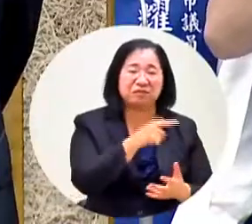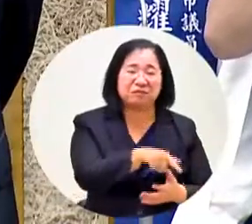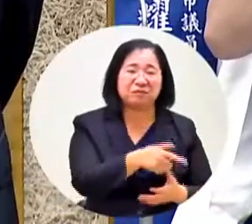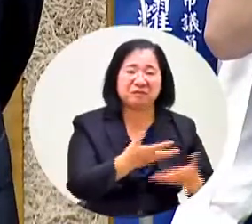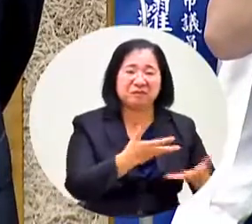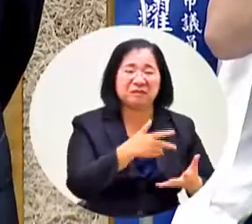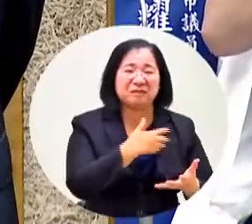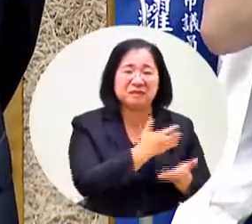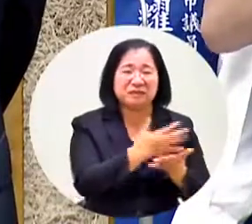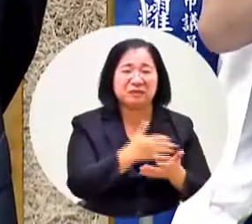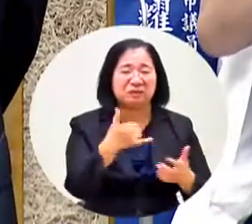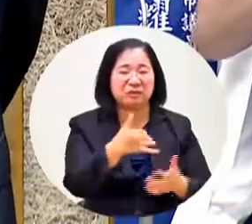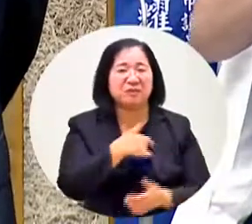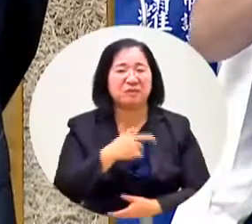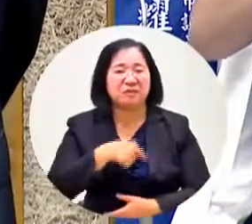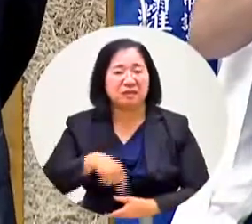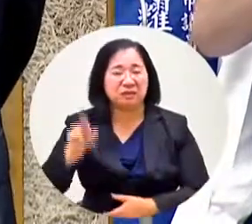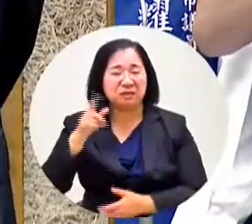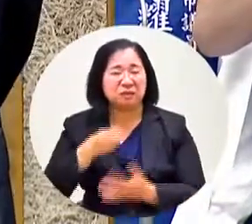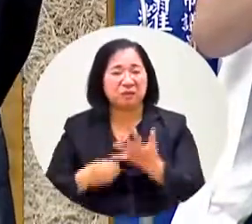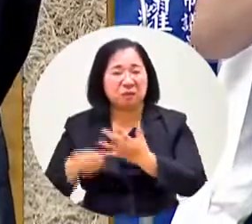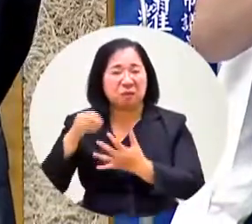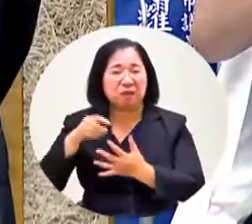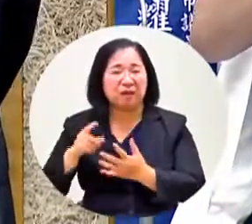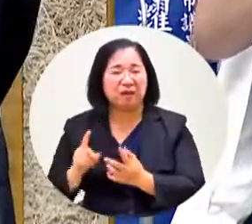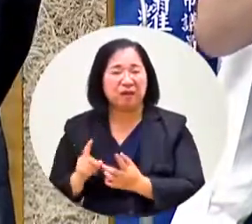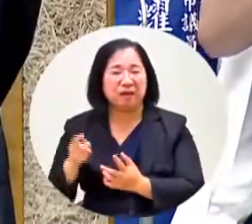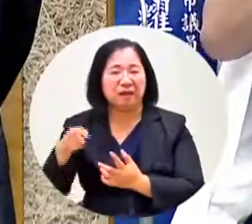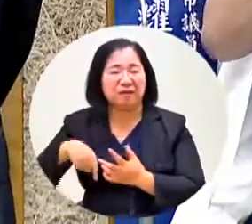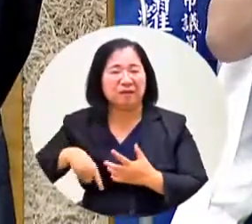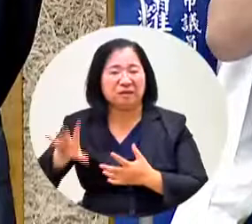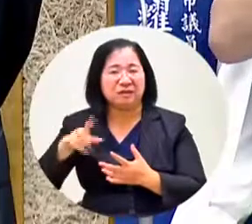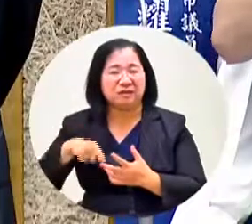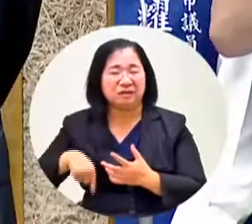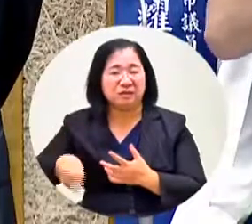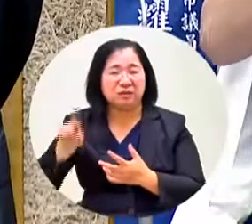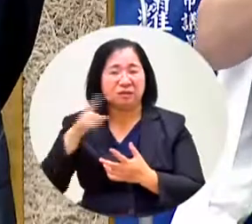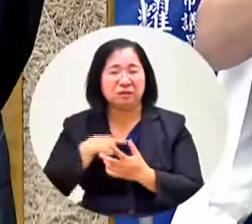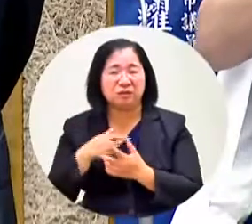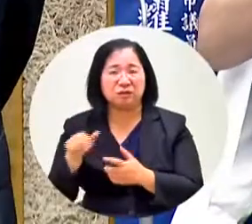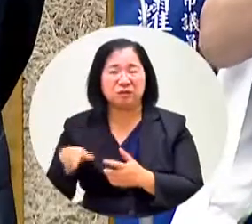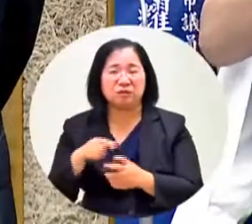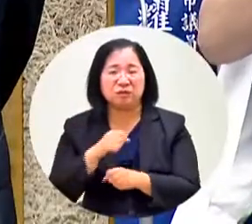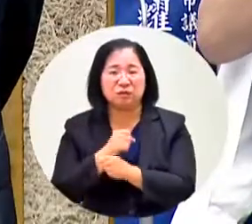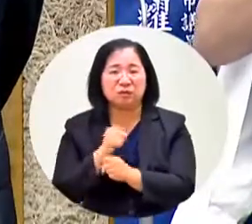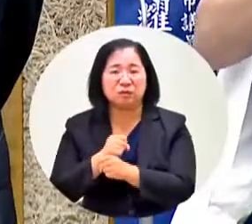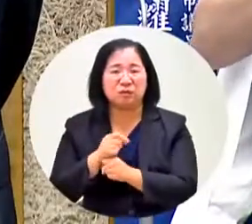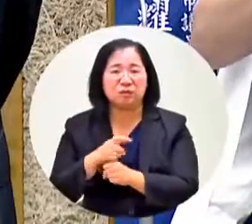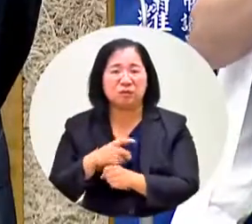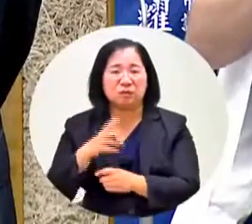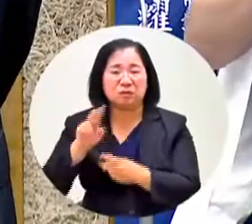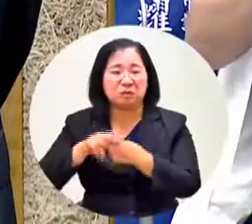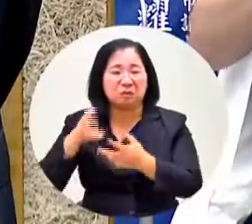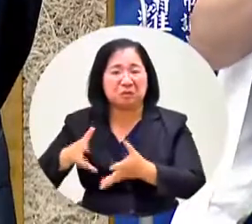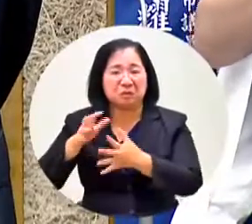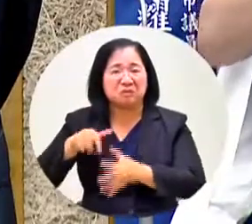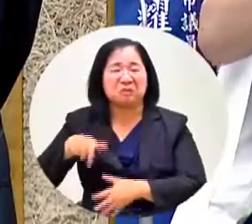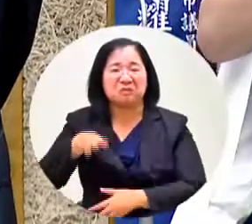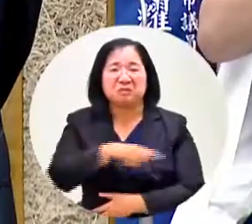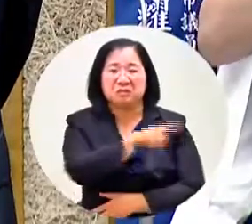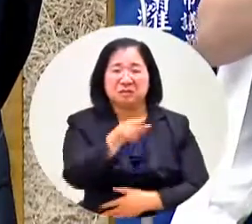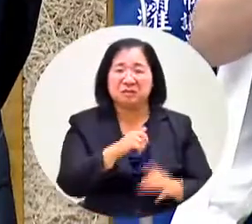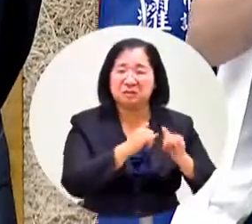个华南银行的董事长啊，庆富案的阿表姐水落石出哎，你看到高升的华南银行做当首